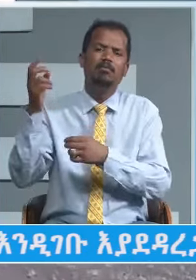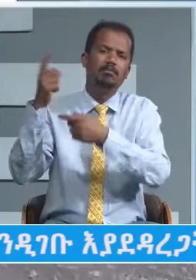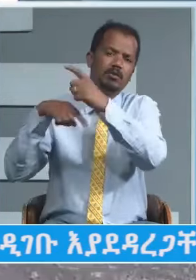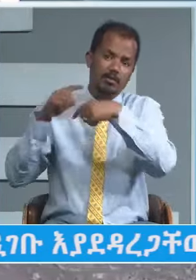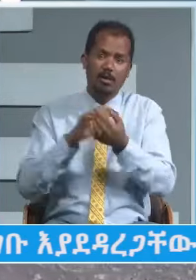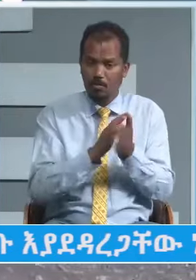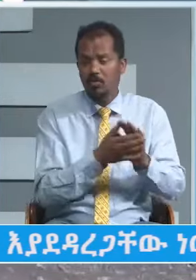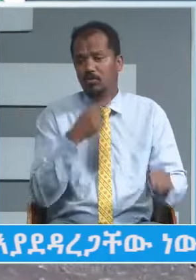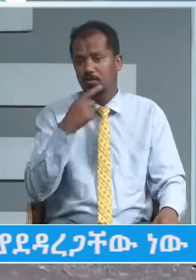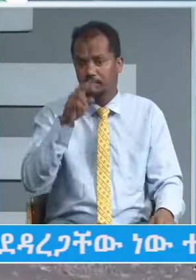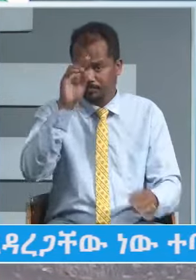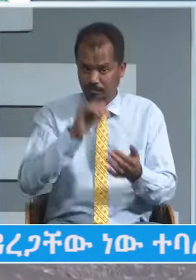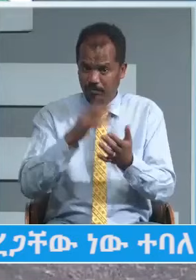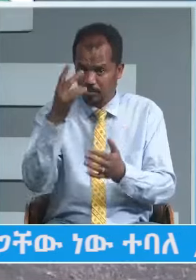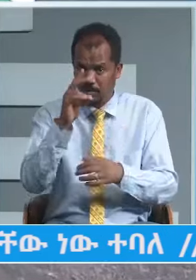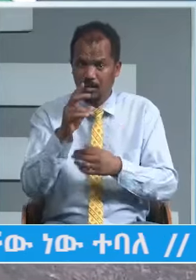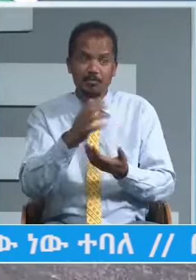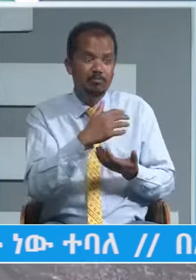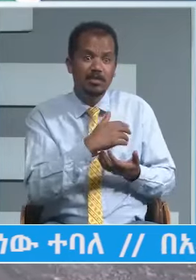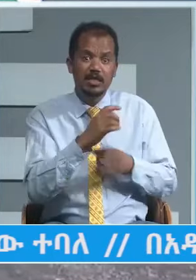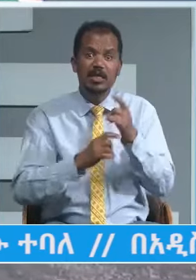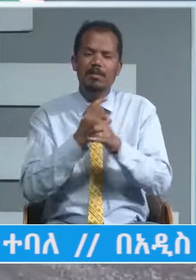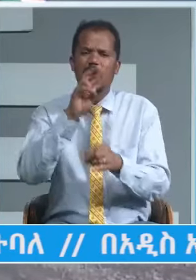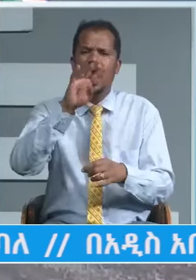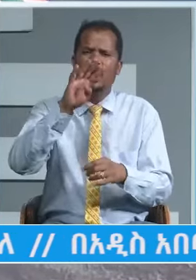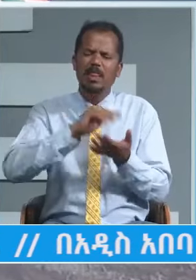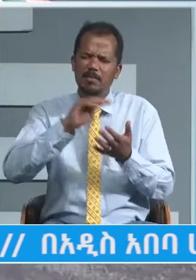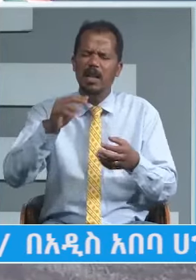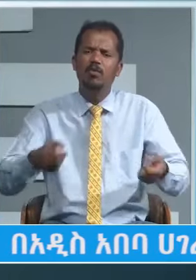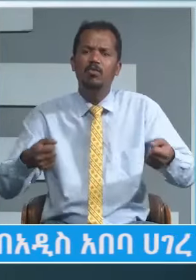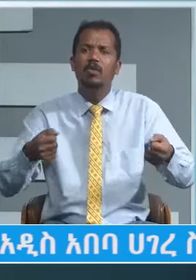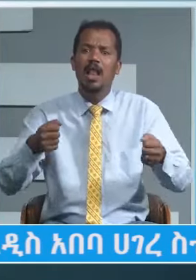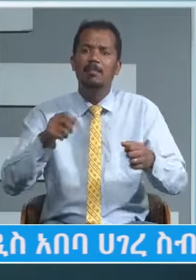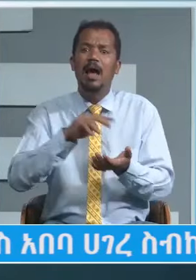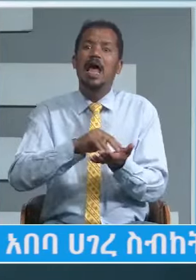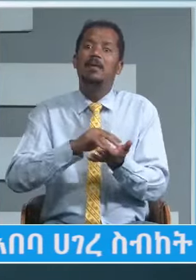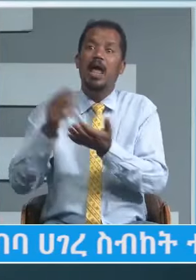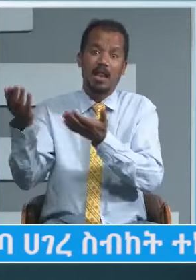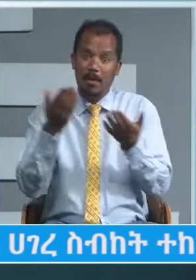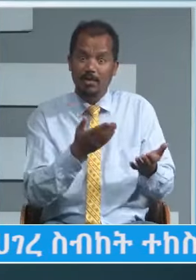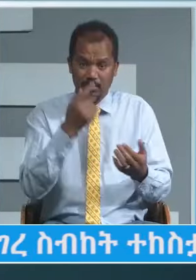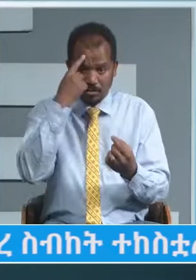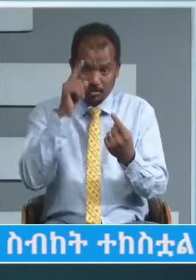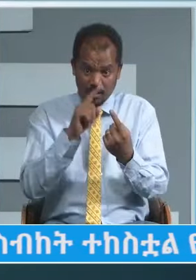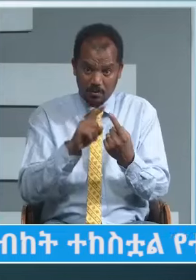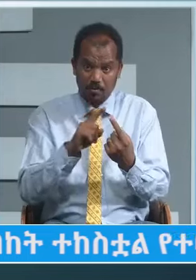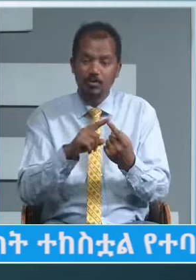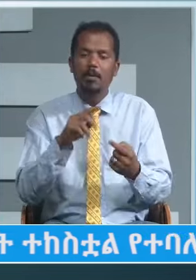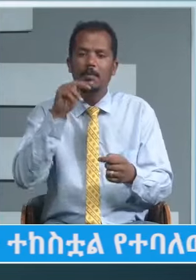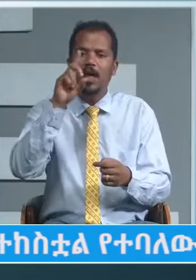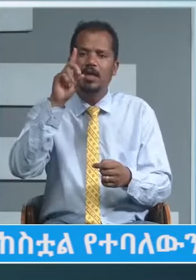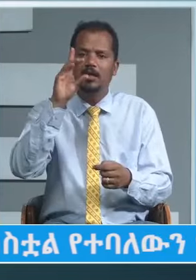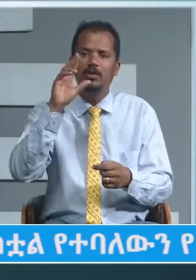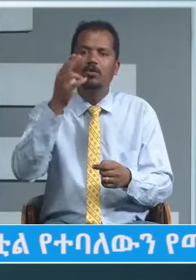እየተጓጓዘ መሆኑን ጠቁመዋል። በ2017 የምርት ዘመን 24 ሚሊዮን ኩንታል ማዳበሪያ ለማቅረብ መታቀዱን የገለጹት ሚኒስትሩ